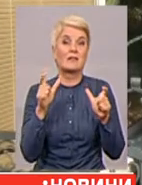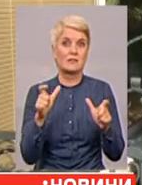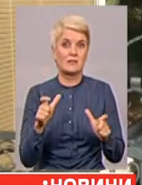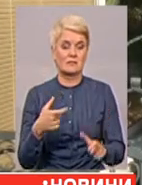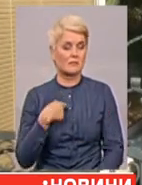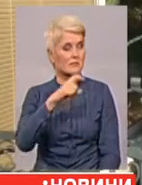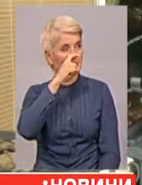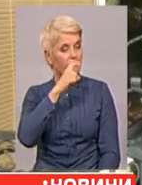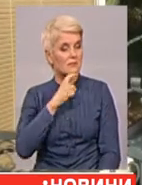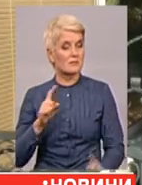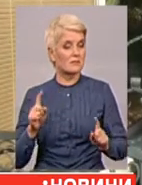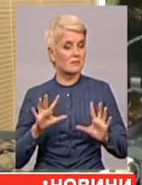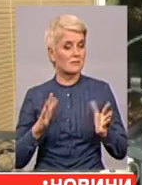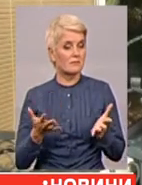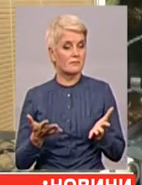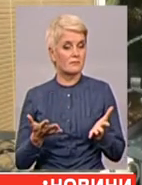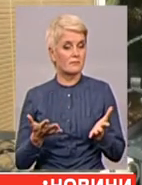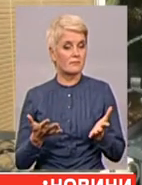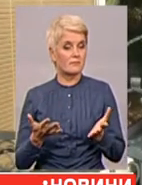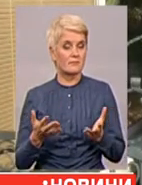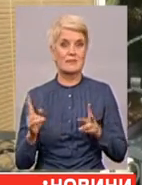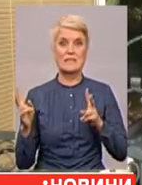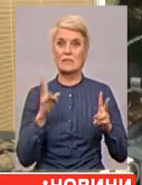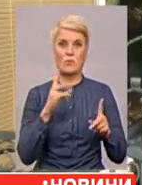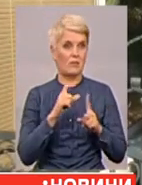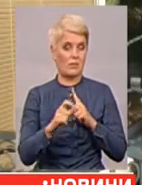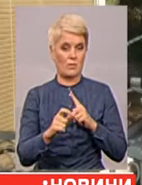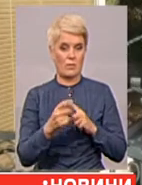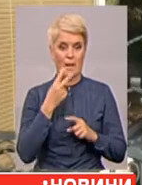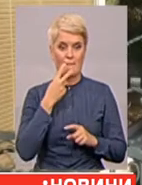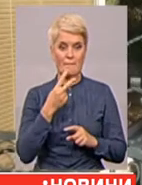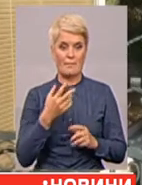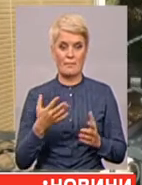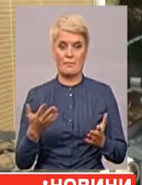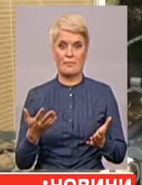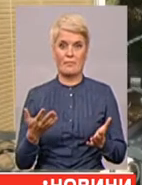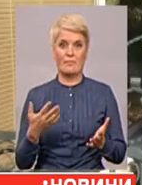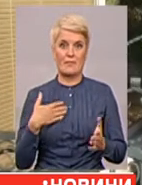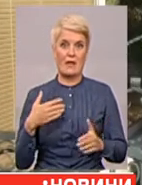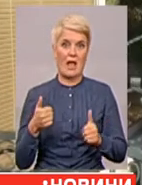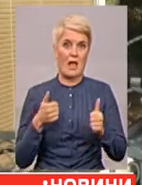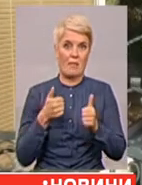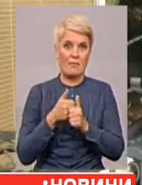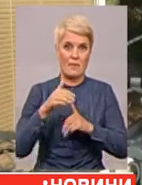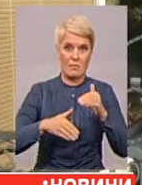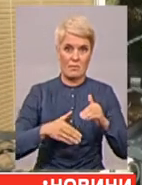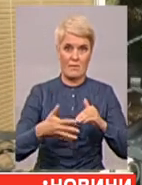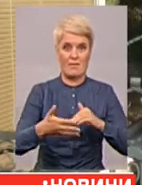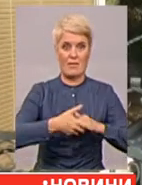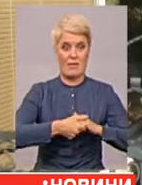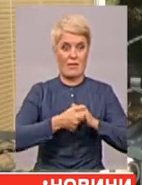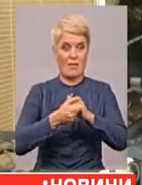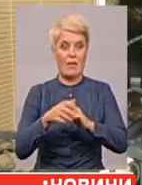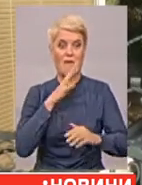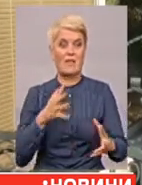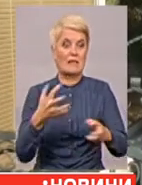я не зрозумів, що сталося. Ніхто не реагує, бачу, взагалі. Ну, я підплив, подав руку. Вона